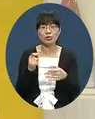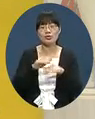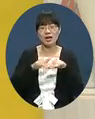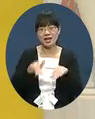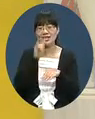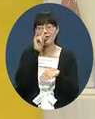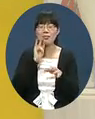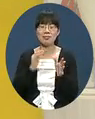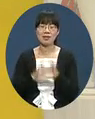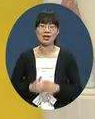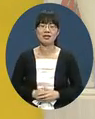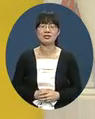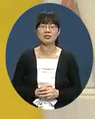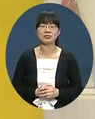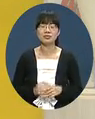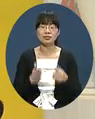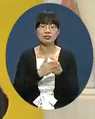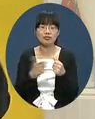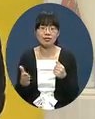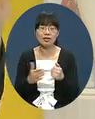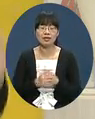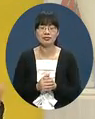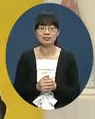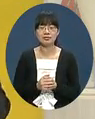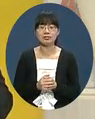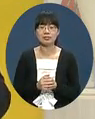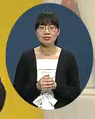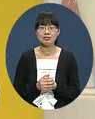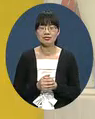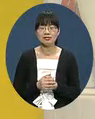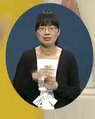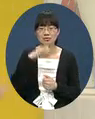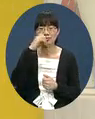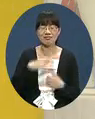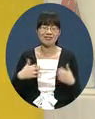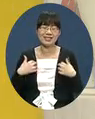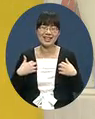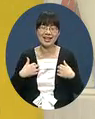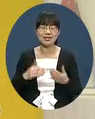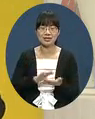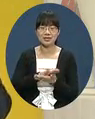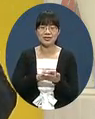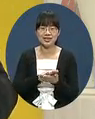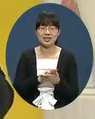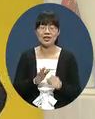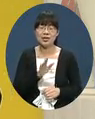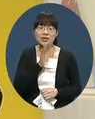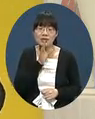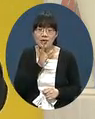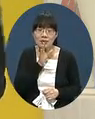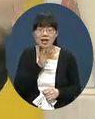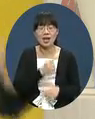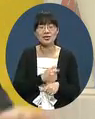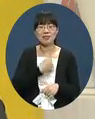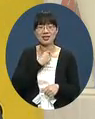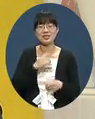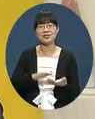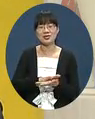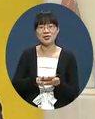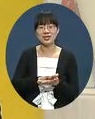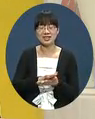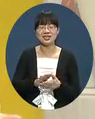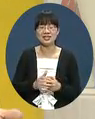풀려요. 그렇기 때문에 예, 아이들이 그냥 좀 즐거워하는 놀이, 아이들이 정말 하고 싶어하는